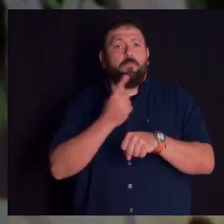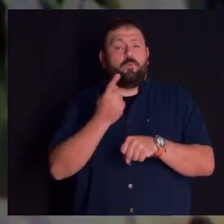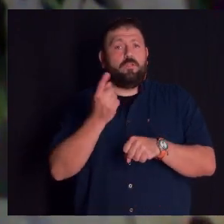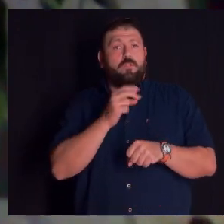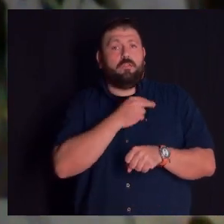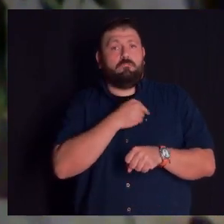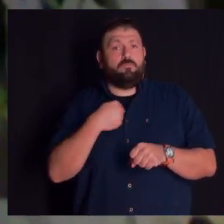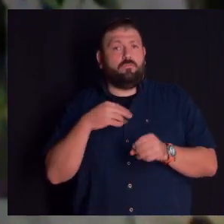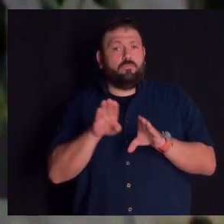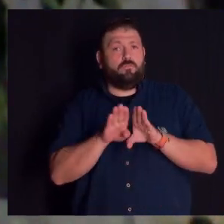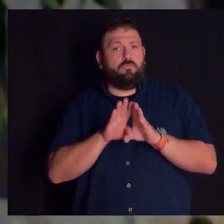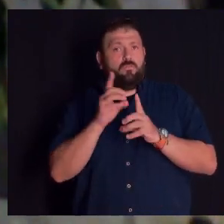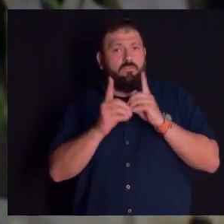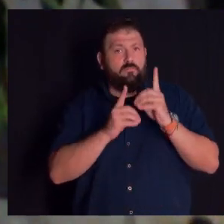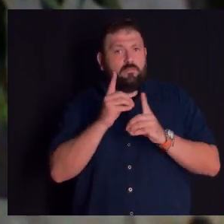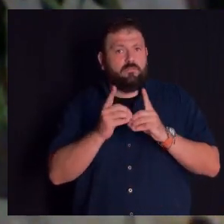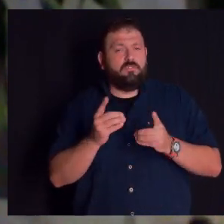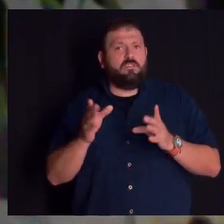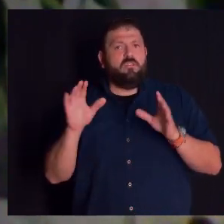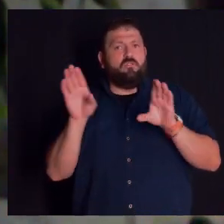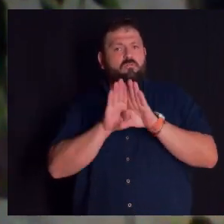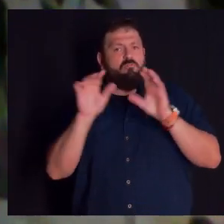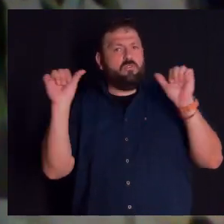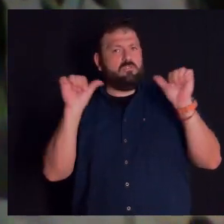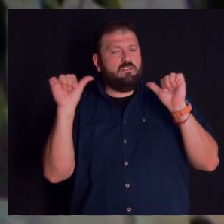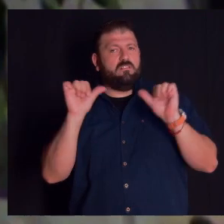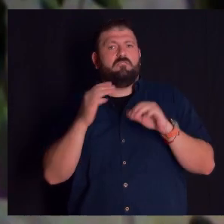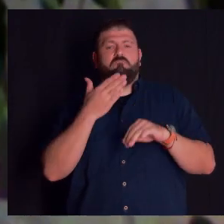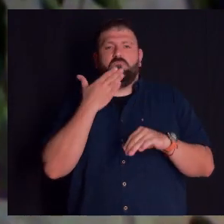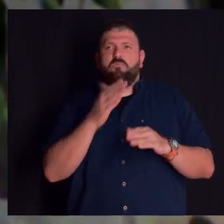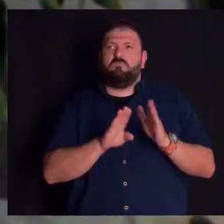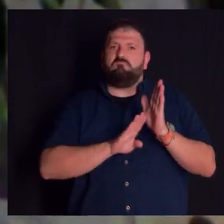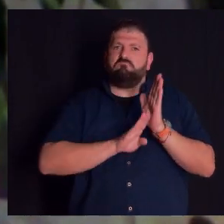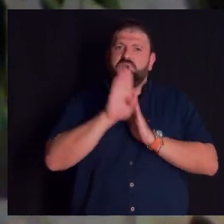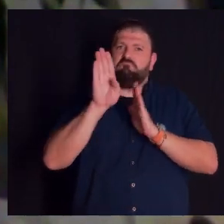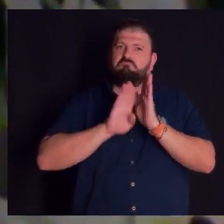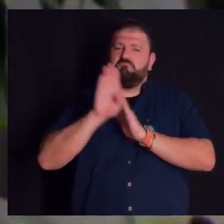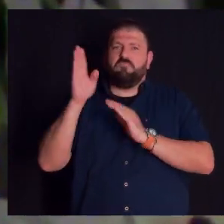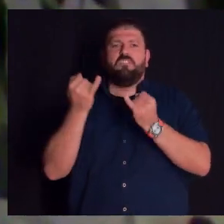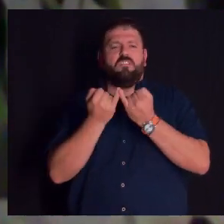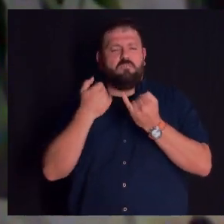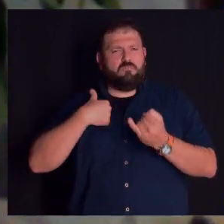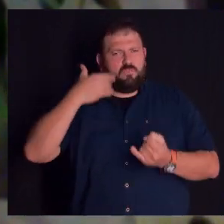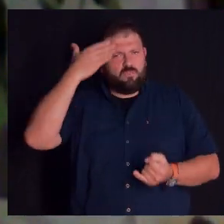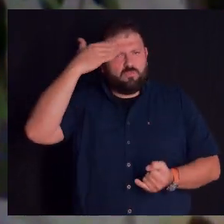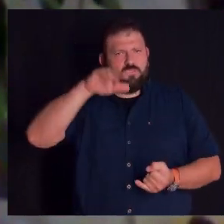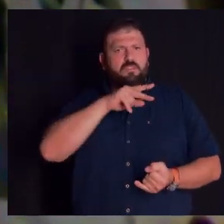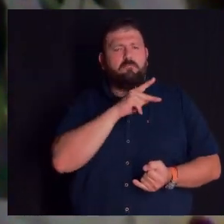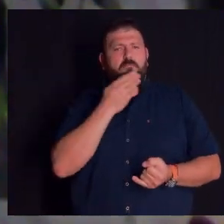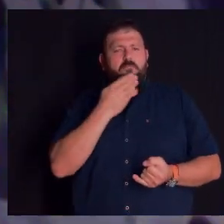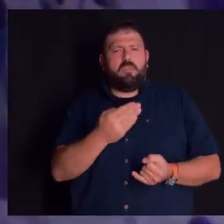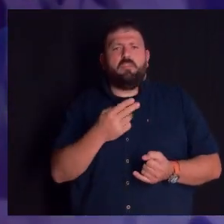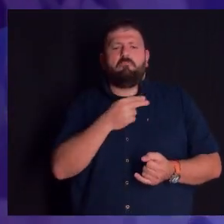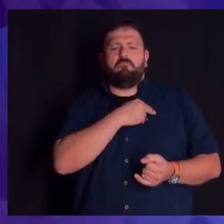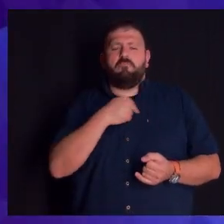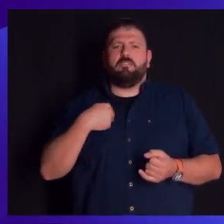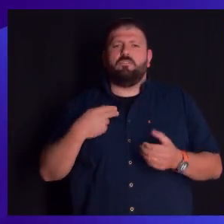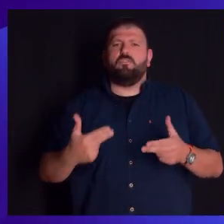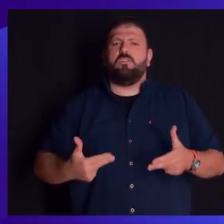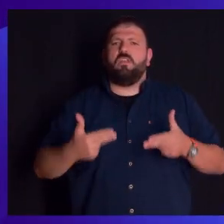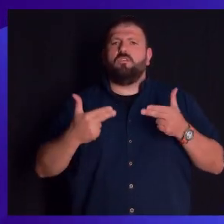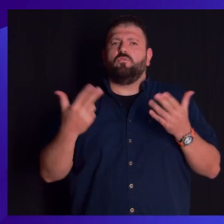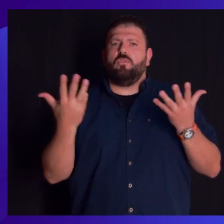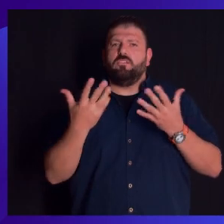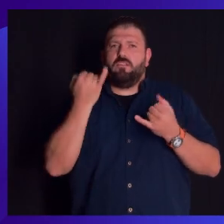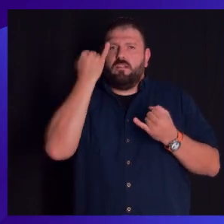because deportista, como as a atleta, con grandes athlete, logros, yo sé muy bien I que know en nuestro very negocio well that lo más importante the es most tener important thing sistema. in